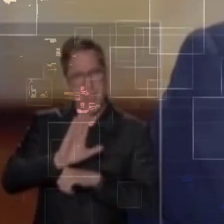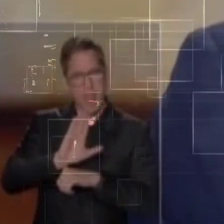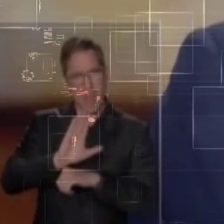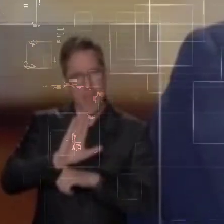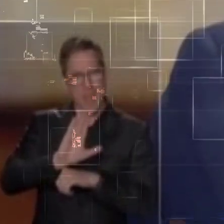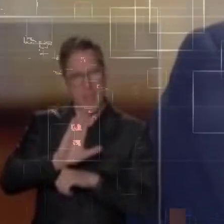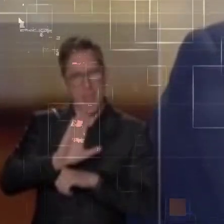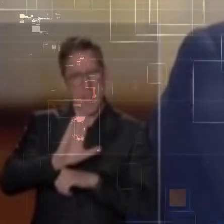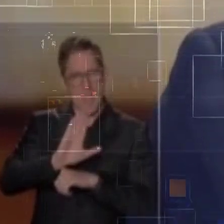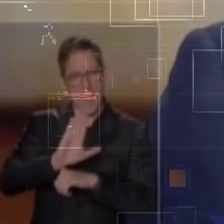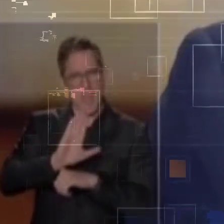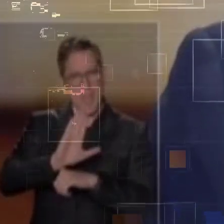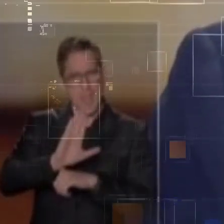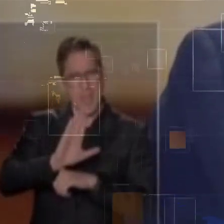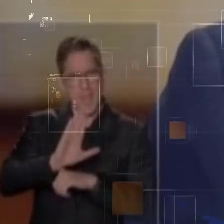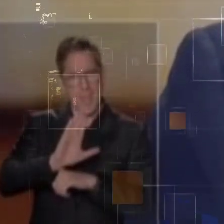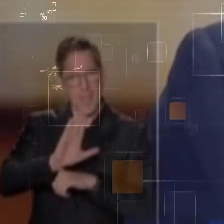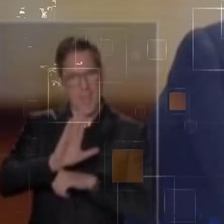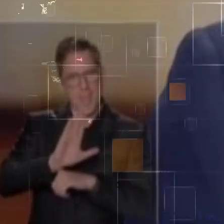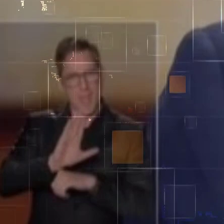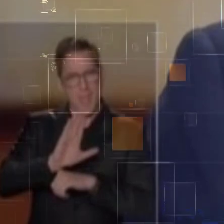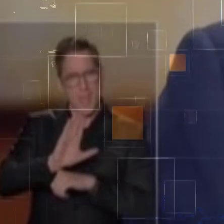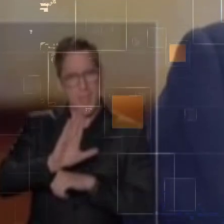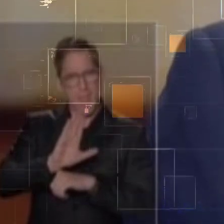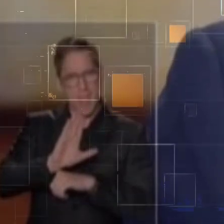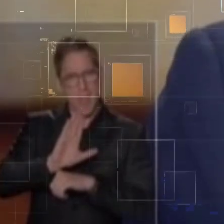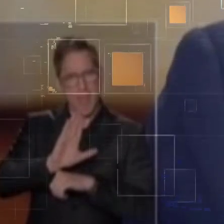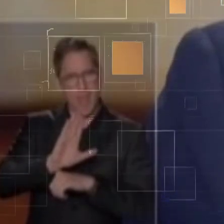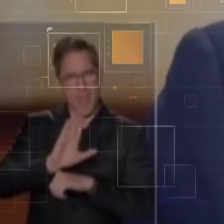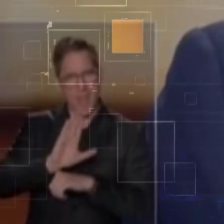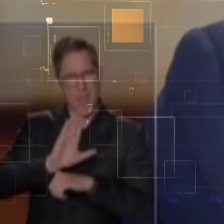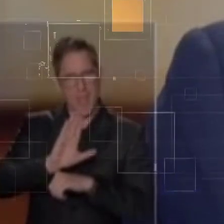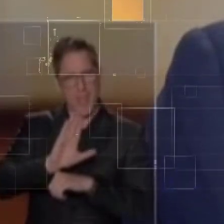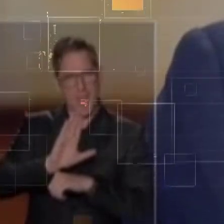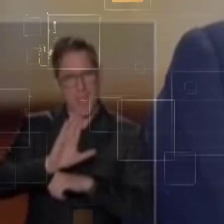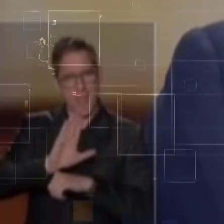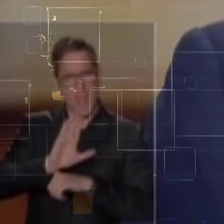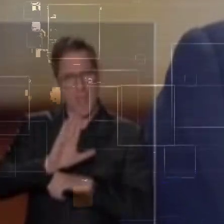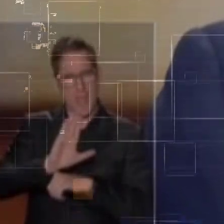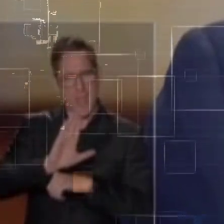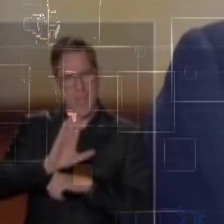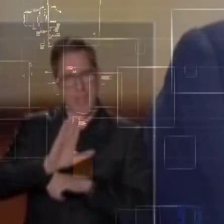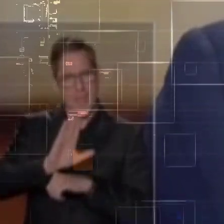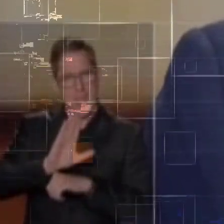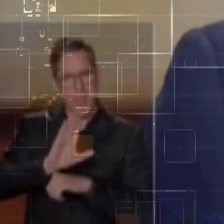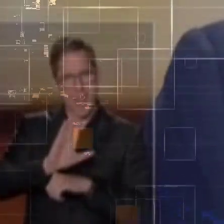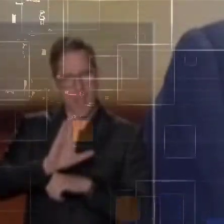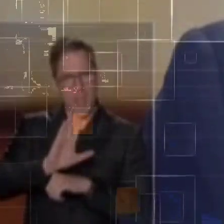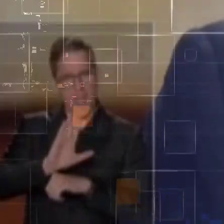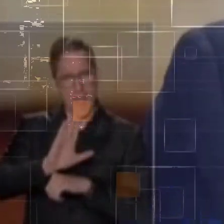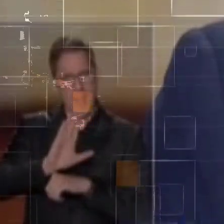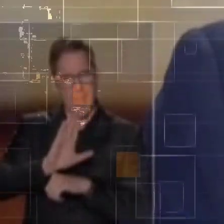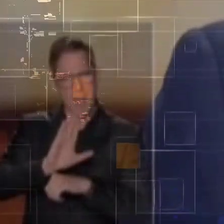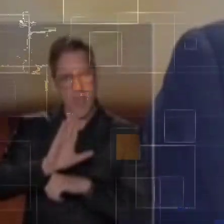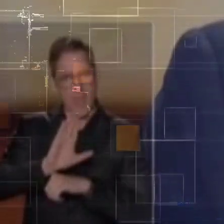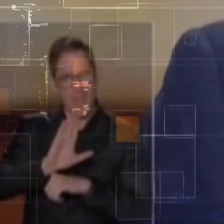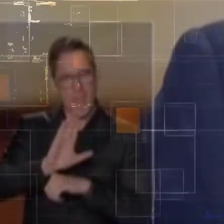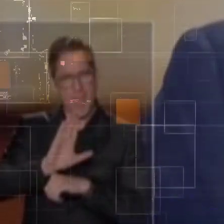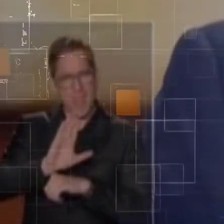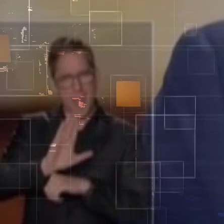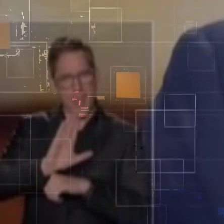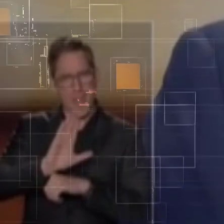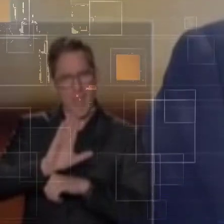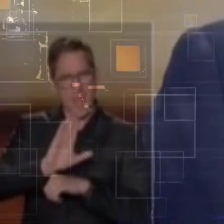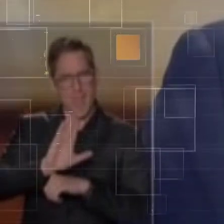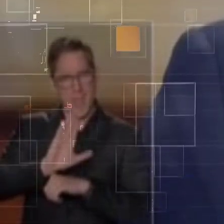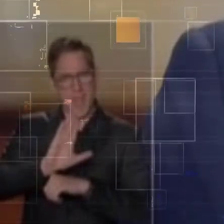laissent même échapper quelques marques de lassitude. Et pour manifester ses émotions, Emmanuel Macron opte pour des expressions d'un